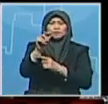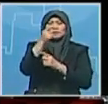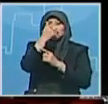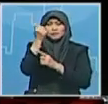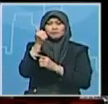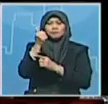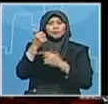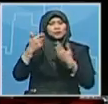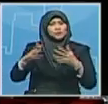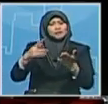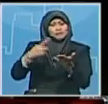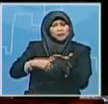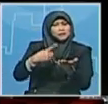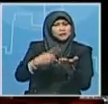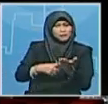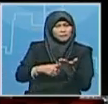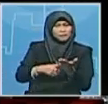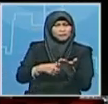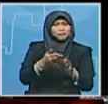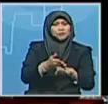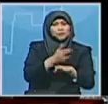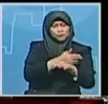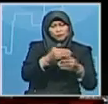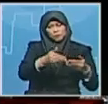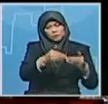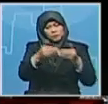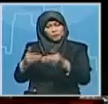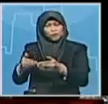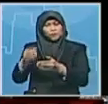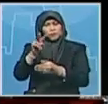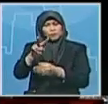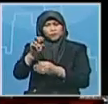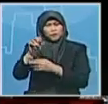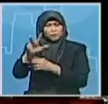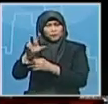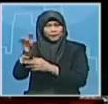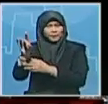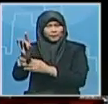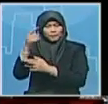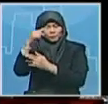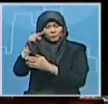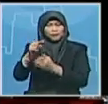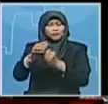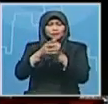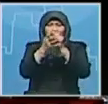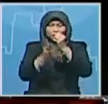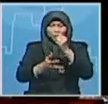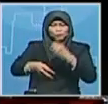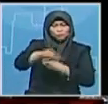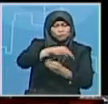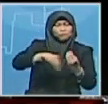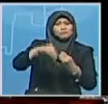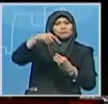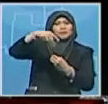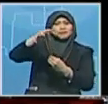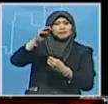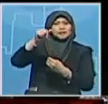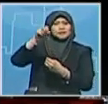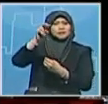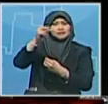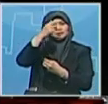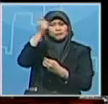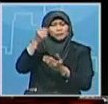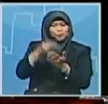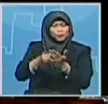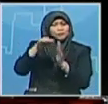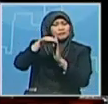Ianya sudah pun dirondengkan di mana lanjutan tempoh 2038 untuk menampung pampasan. Disebabkan penurunan kadar